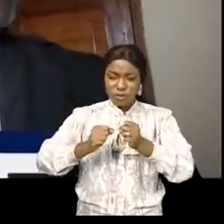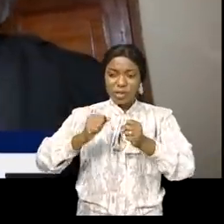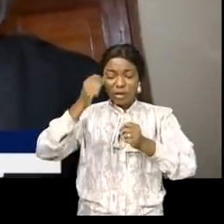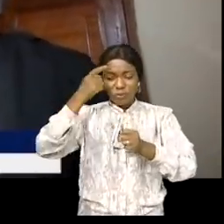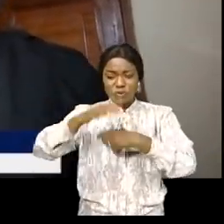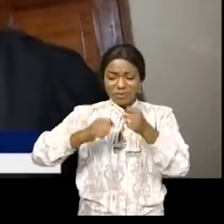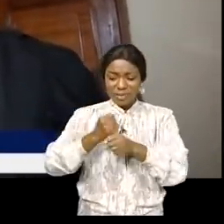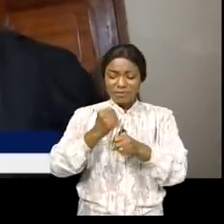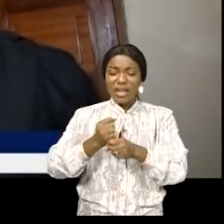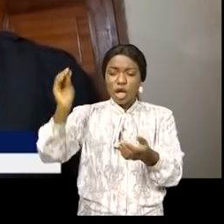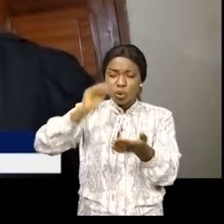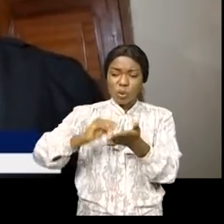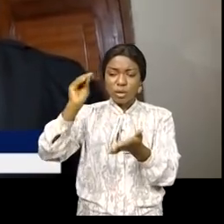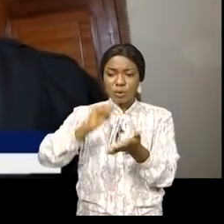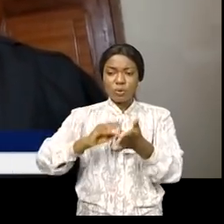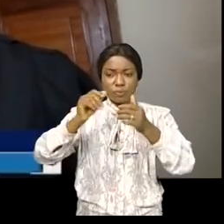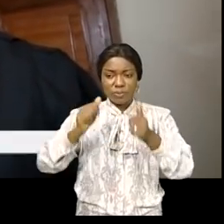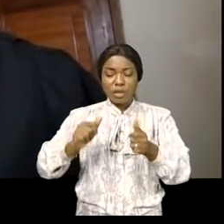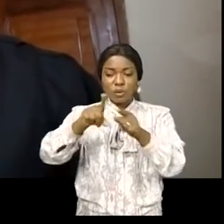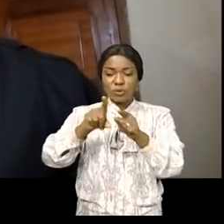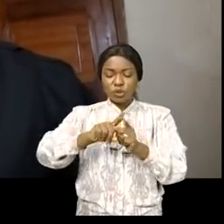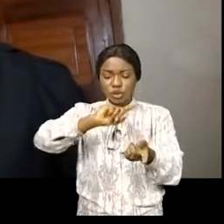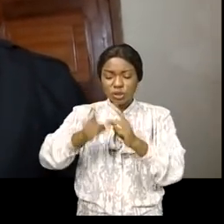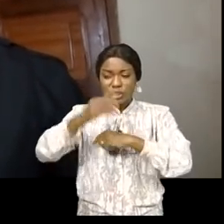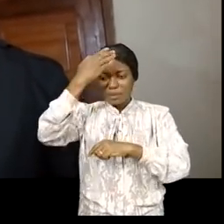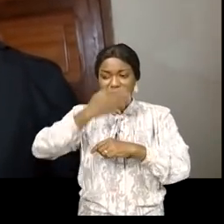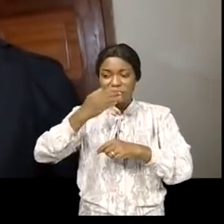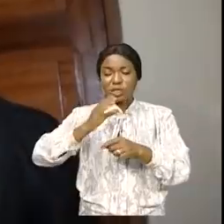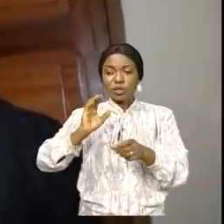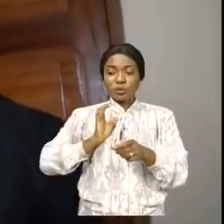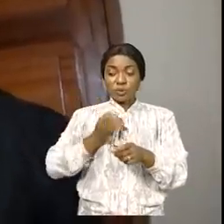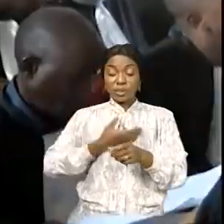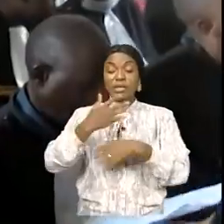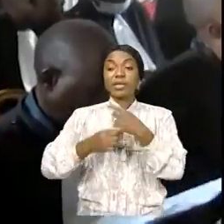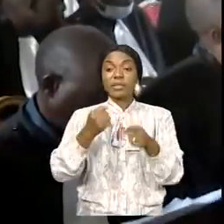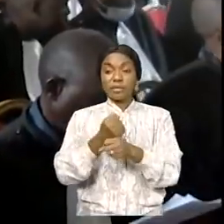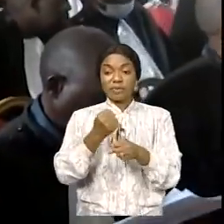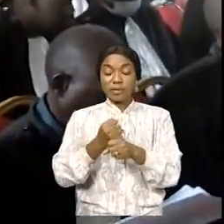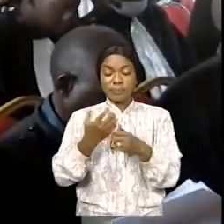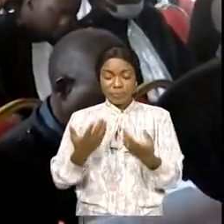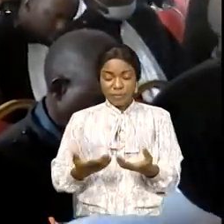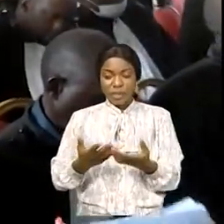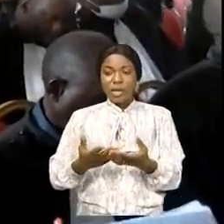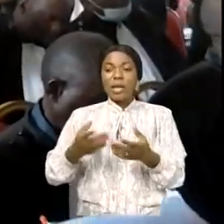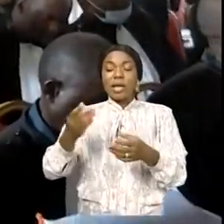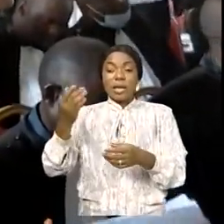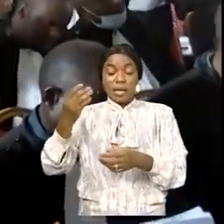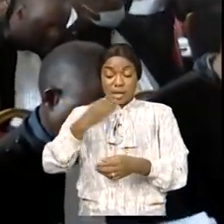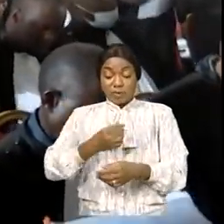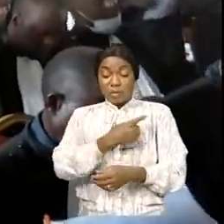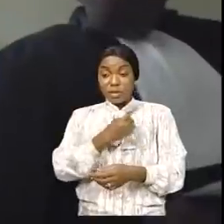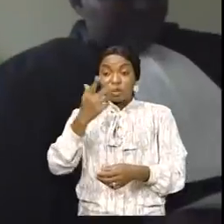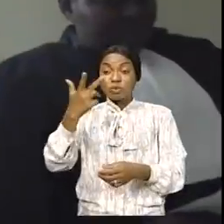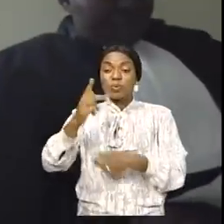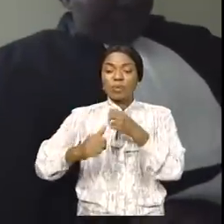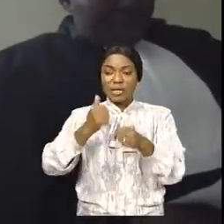rehausser davantage l'image de ce barreau. Le bâtonnier Potamonama a donc 3 ans de